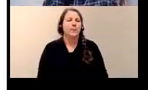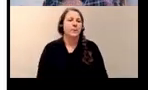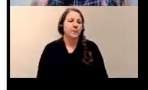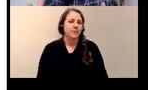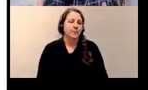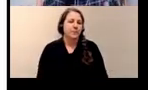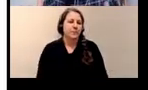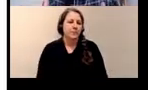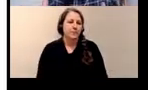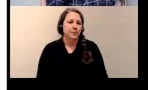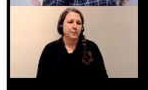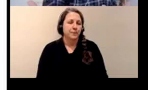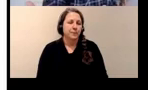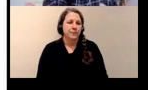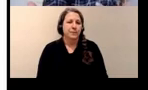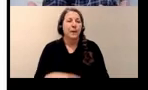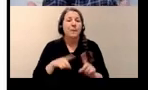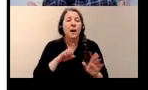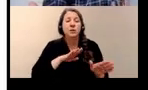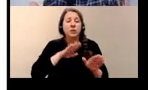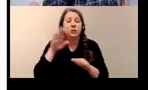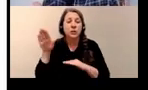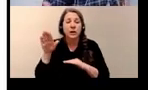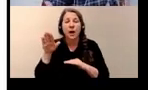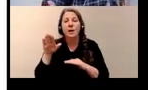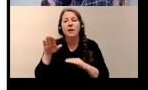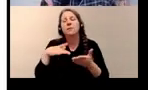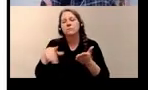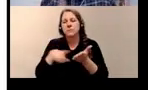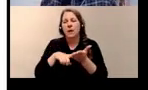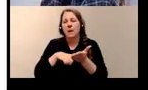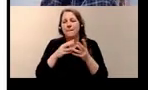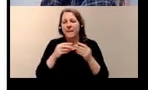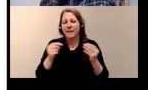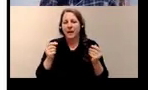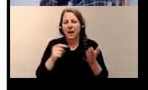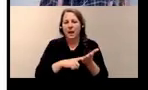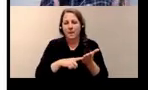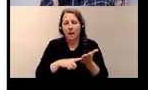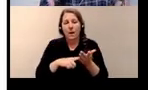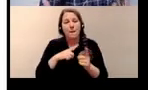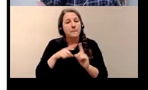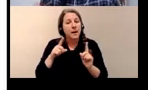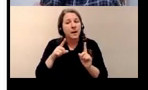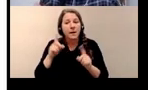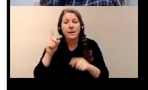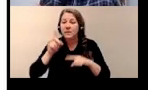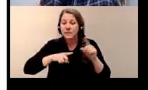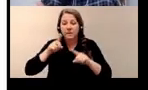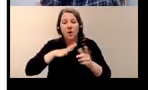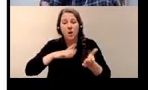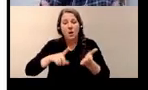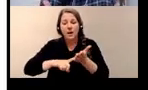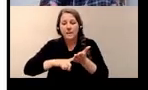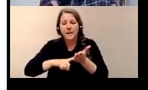il s'agira plutôt de réparer la partie matérielle du téléphone, mais on verra aussi parfois des réparations